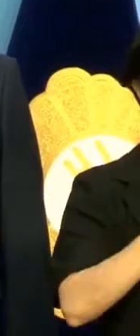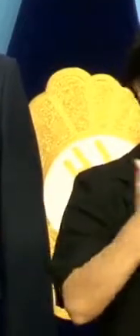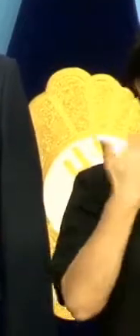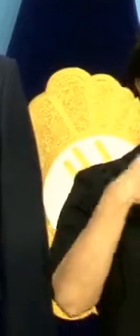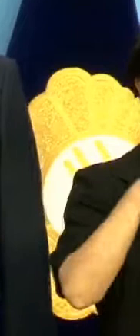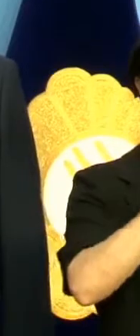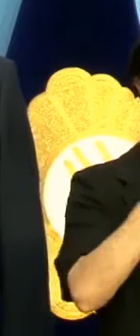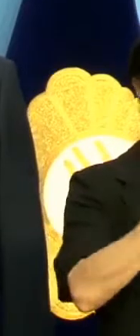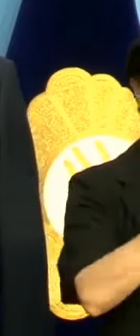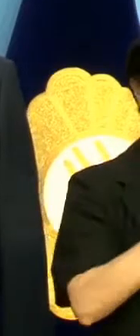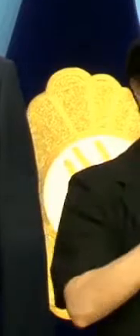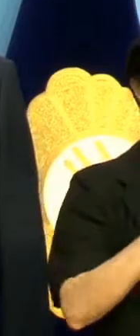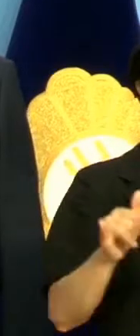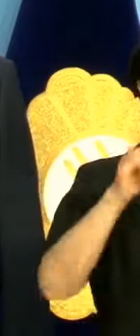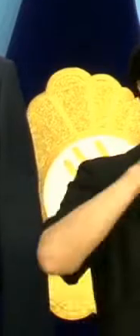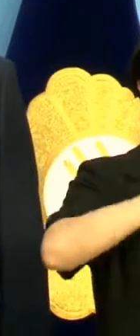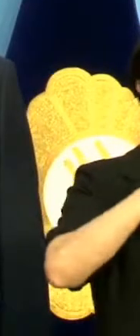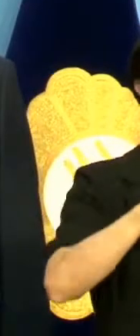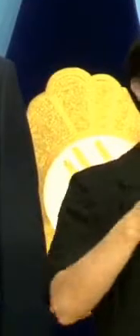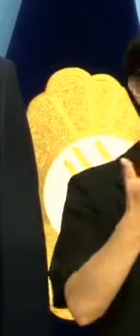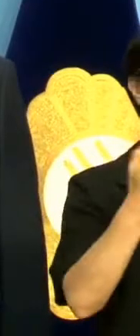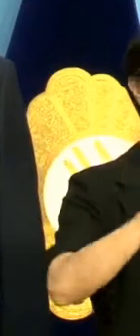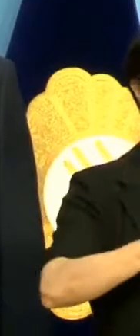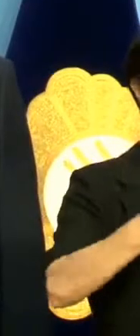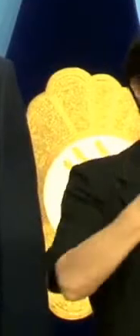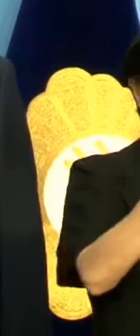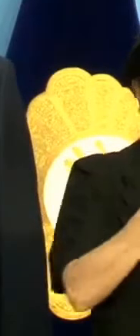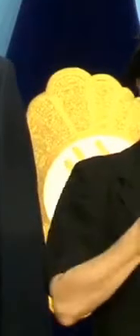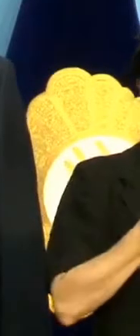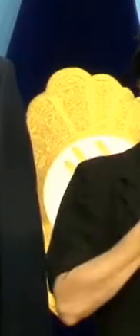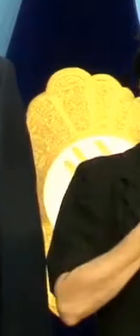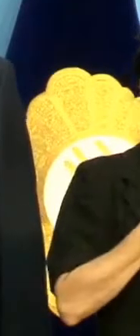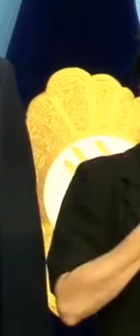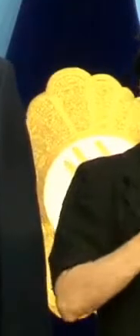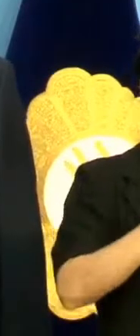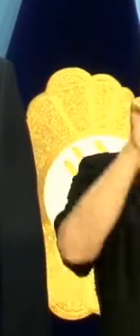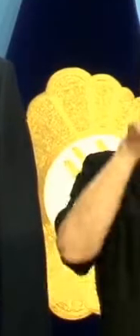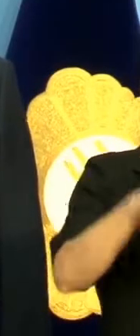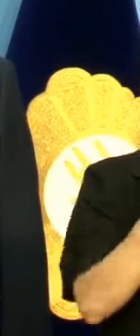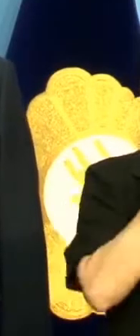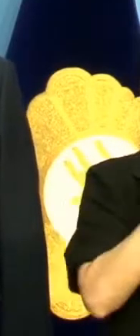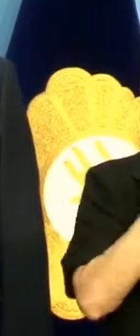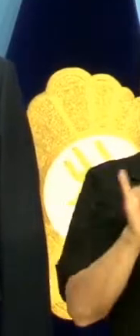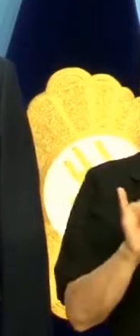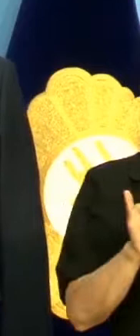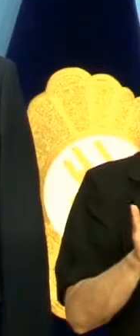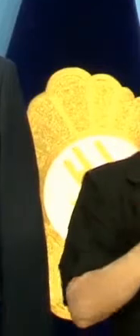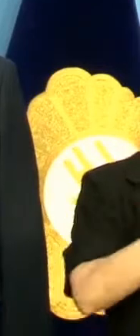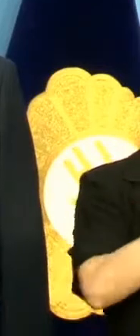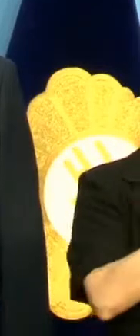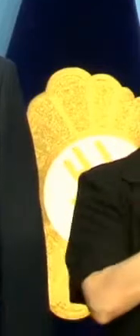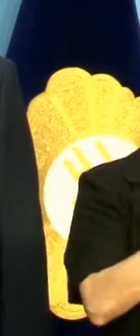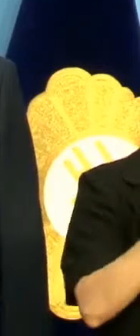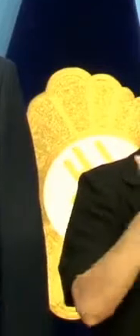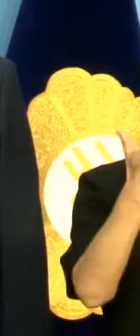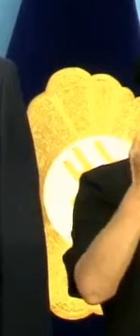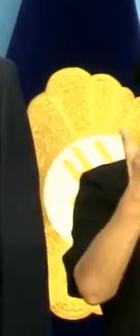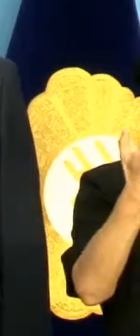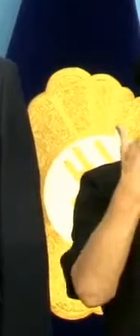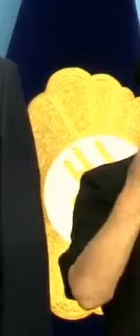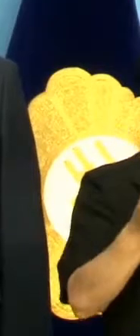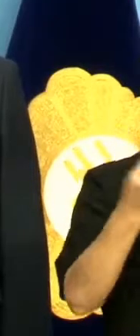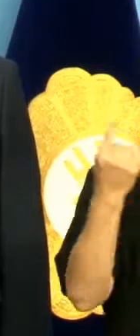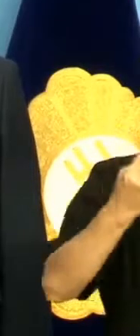이스타 홀딩스가 80억원을 차 하면서 박차 원교 로 사라에게 이스타항공 주식 77 만일